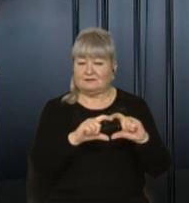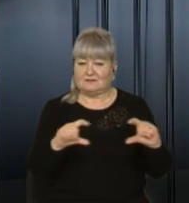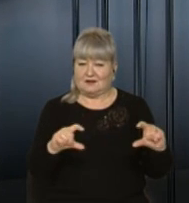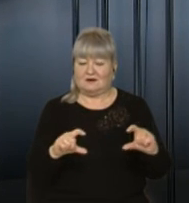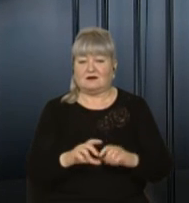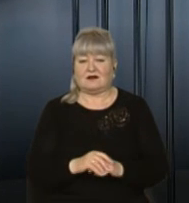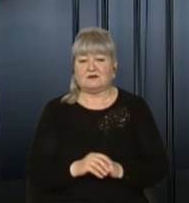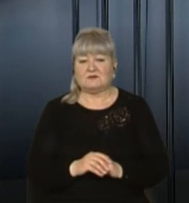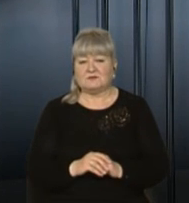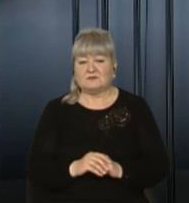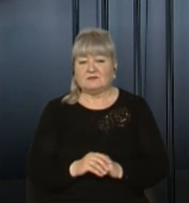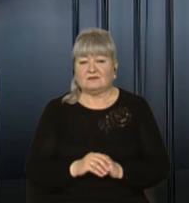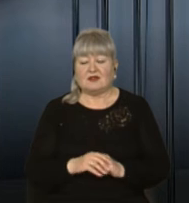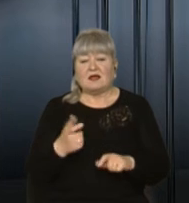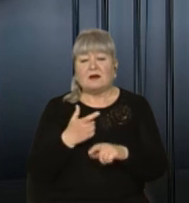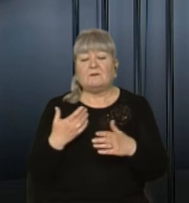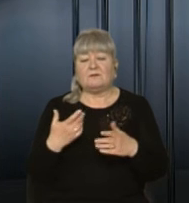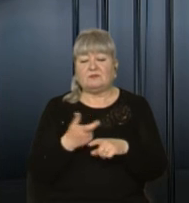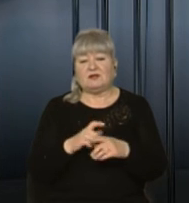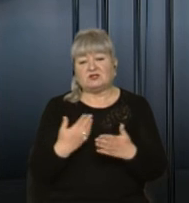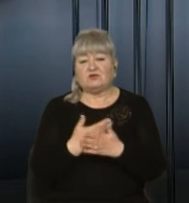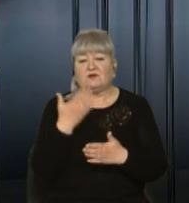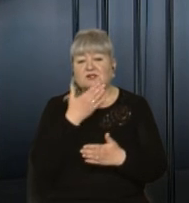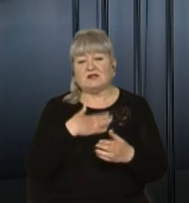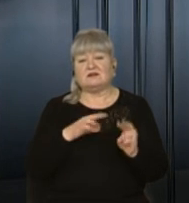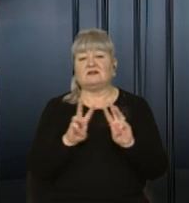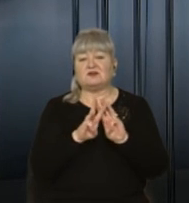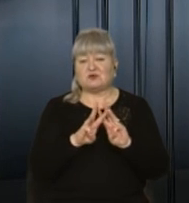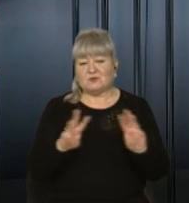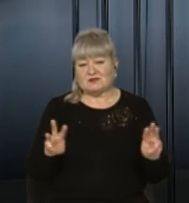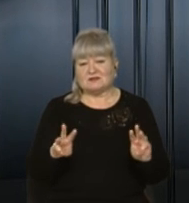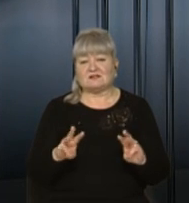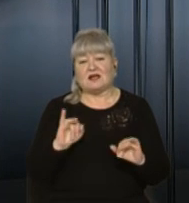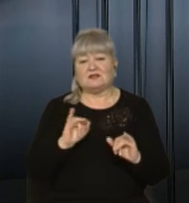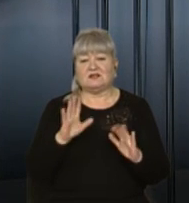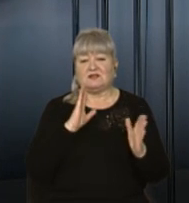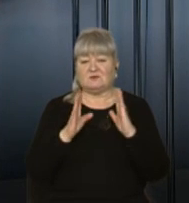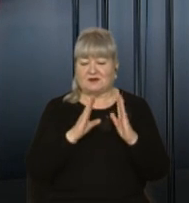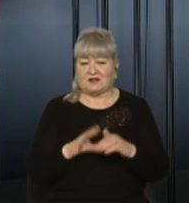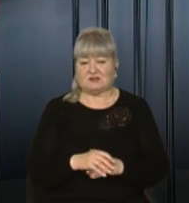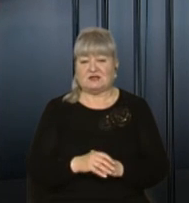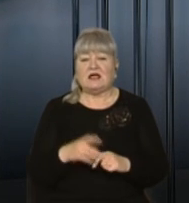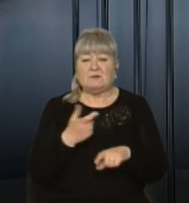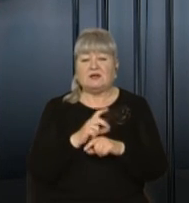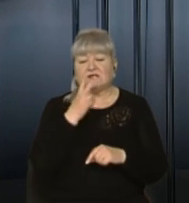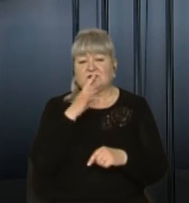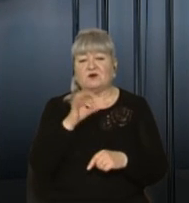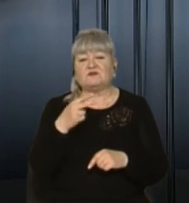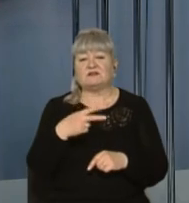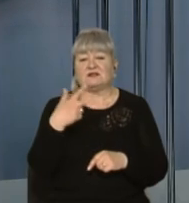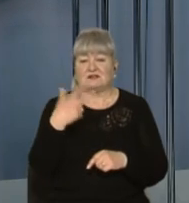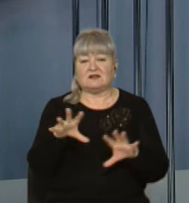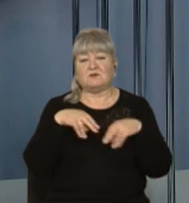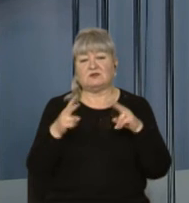нашої гарячої лінії. А більше новин читайте на нашому сайті та на сторінках у соціальних мережах. Більше дивіться вже о 20